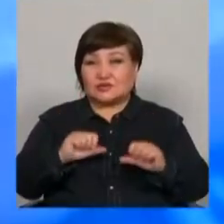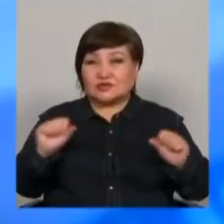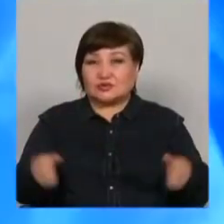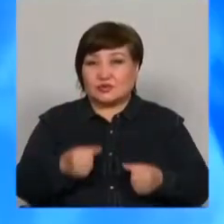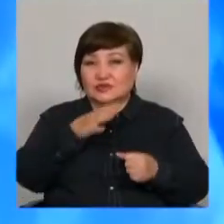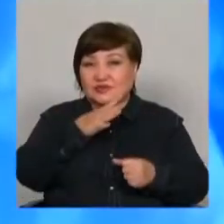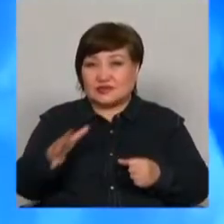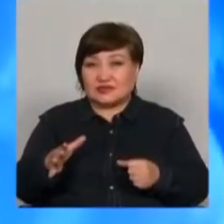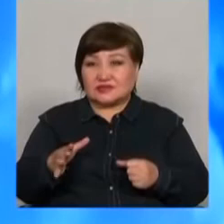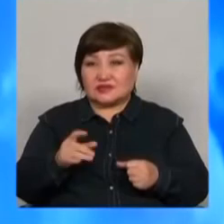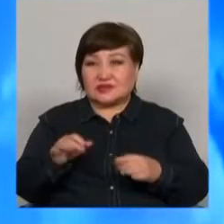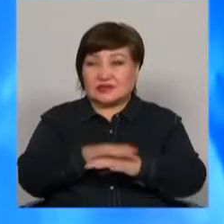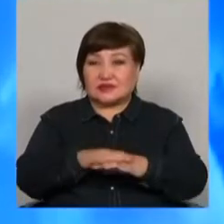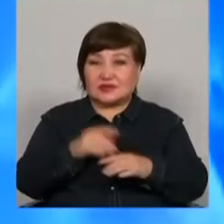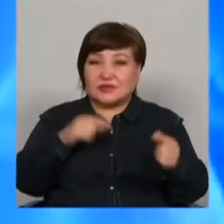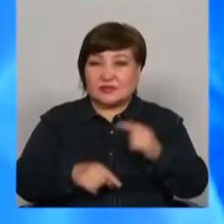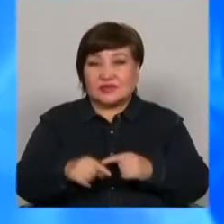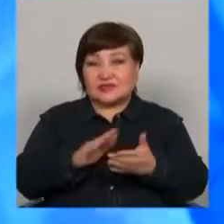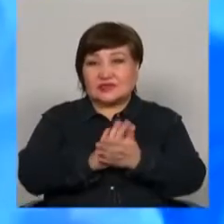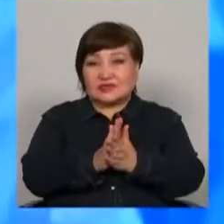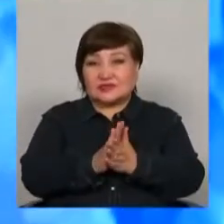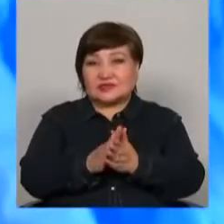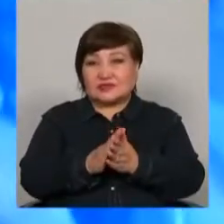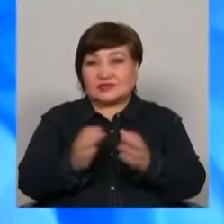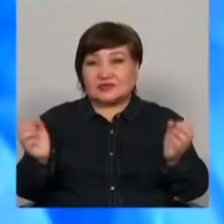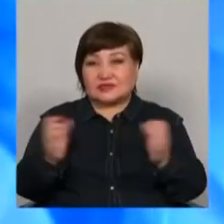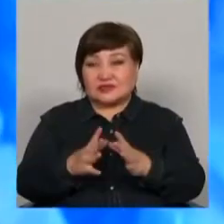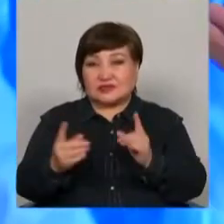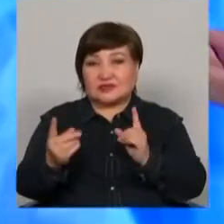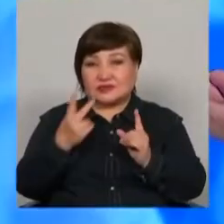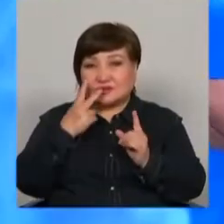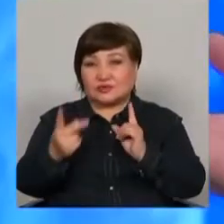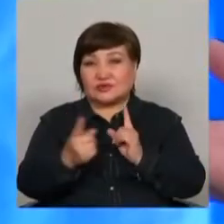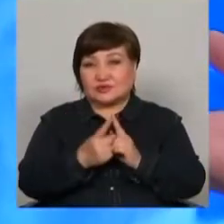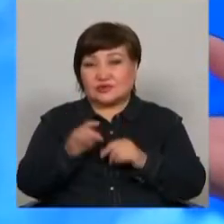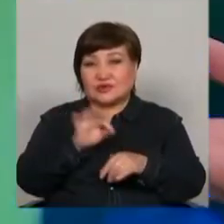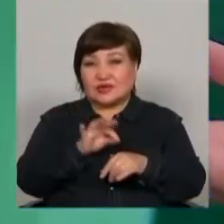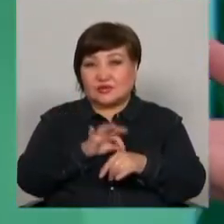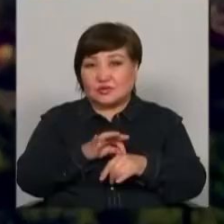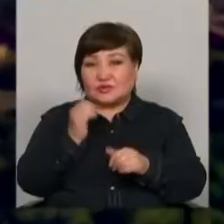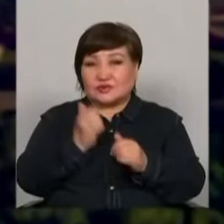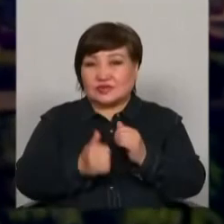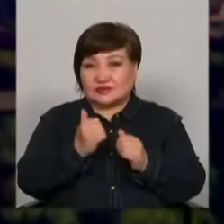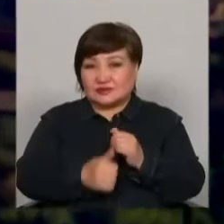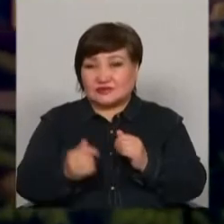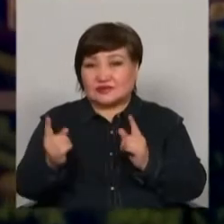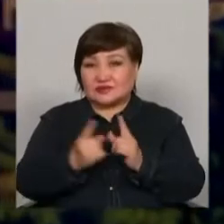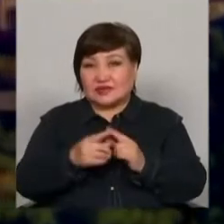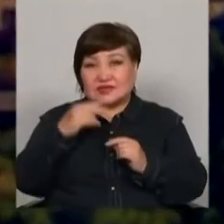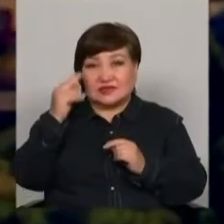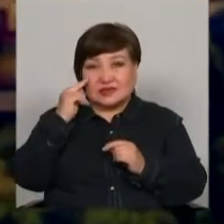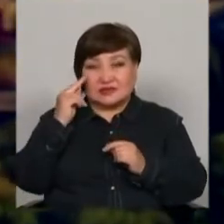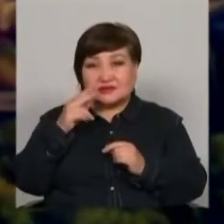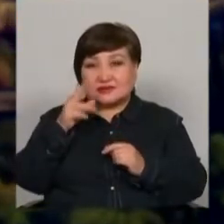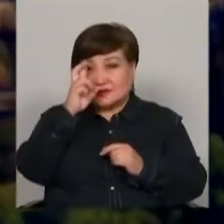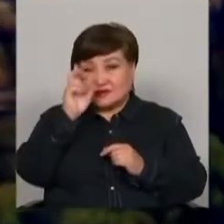бири-бирин тыгыз жыйналат, көрсөт, сол кезде аурулардын жели көрүшүп кетет. Бизде солай болду. Ол кезде Кытай элинде тынч болду.